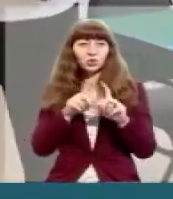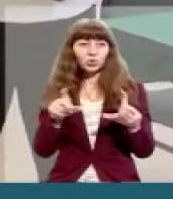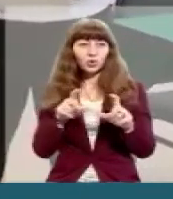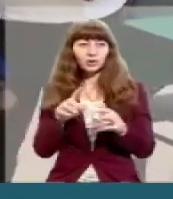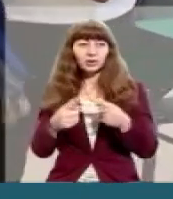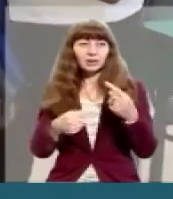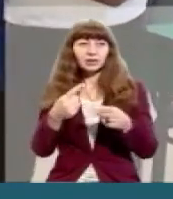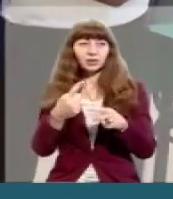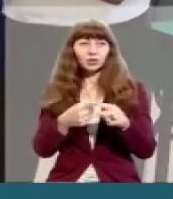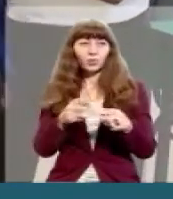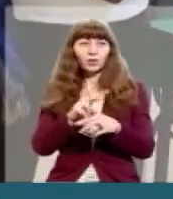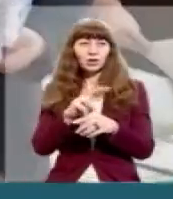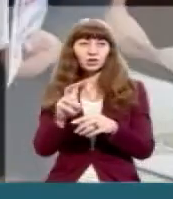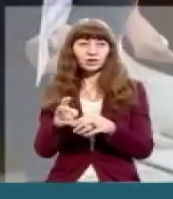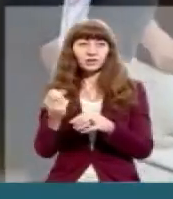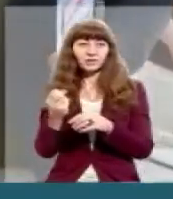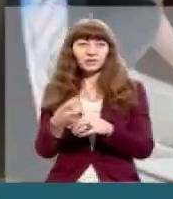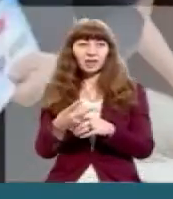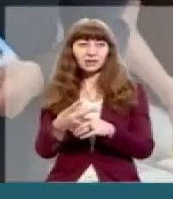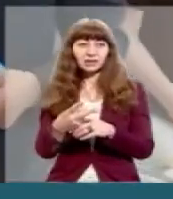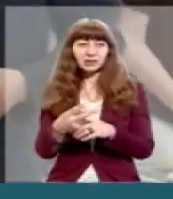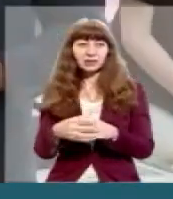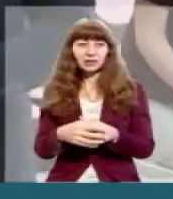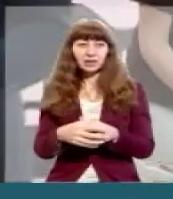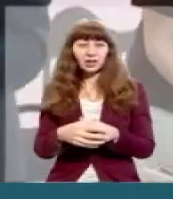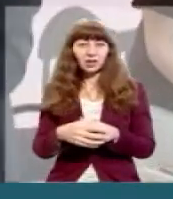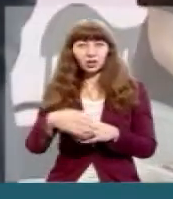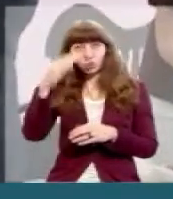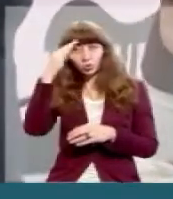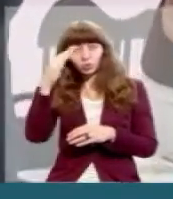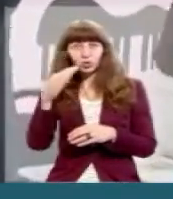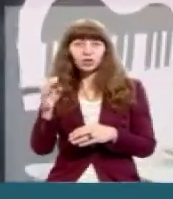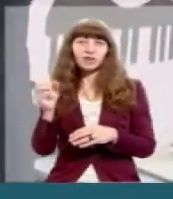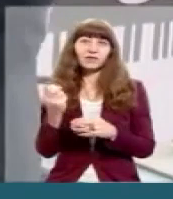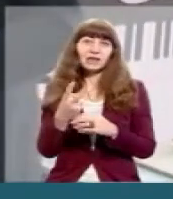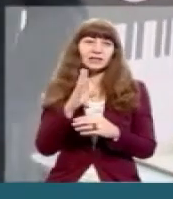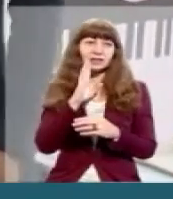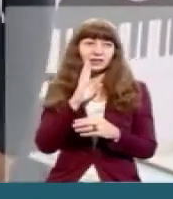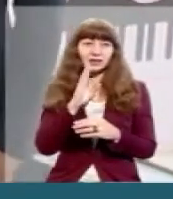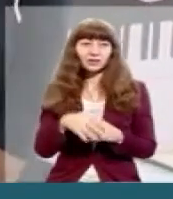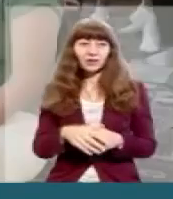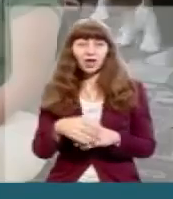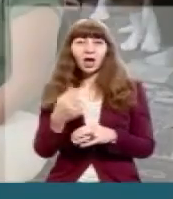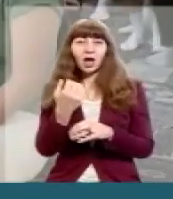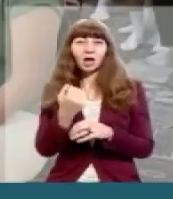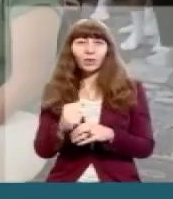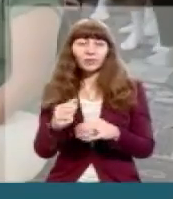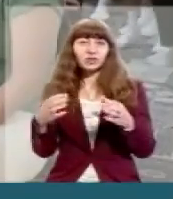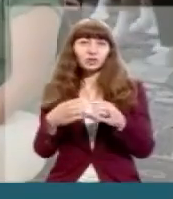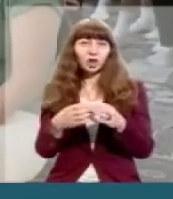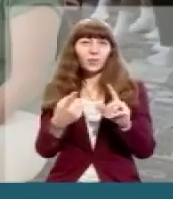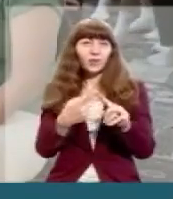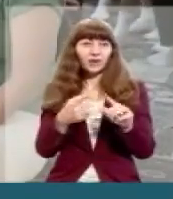12 қыздар топтары жолдама алды. Көптің ішінен суырылып шыққан жеңімпаз құрамаға 1 миллион теңге көлемінде ақшалай сыйлық табысталды. Жас спортшыларды